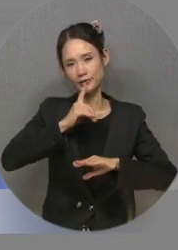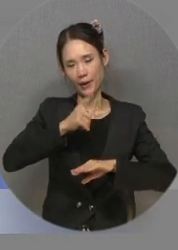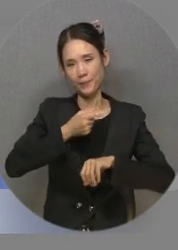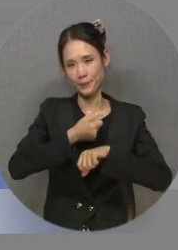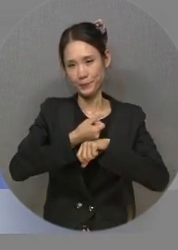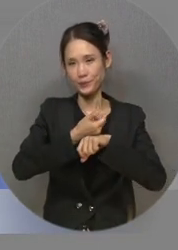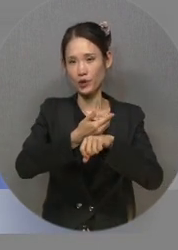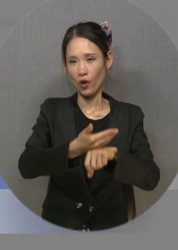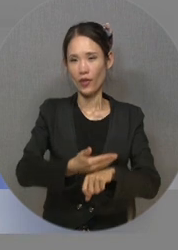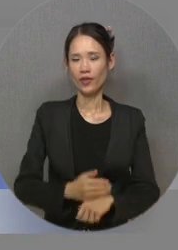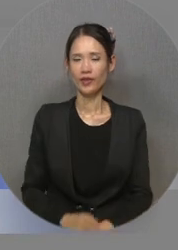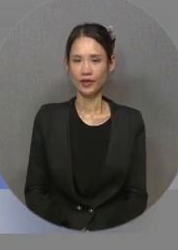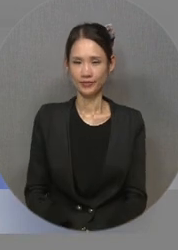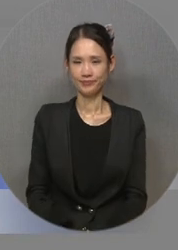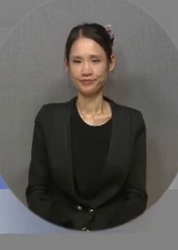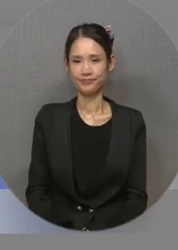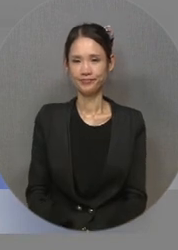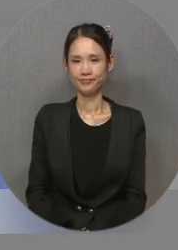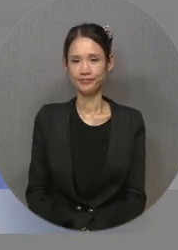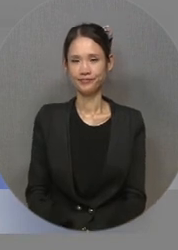전환한다고 말했습니다